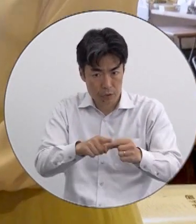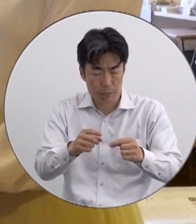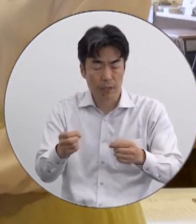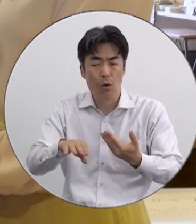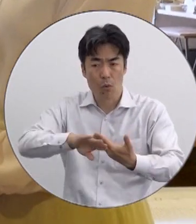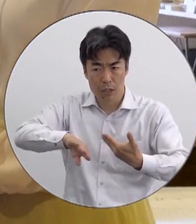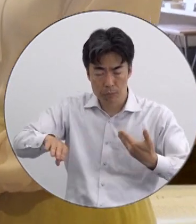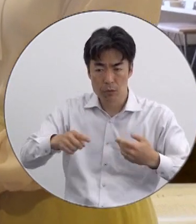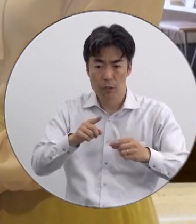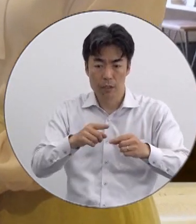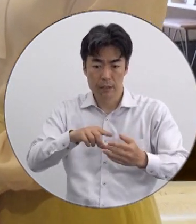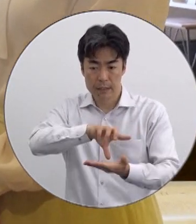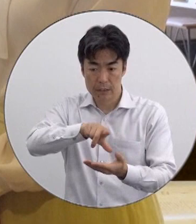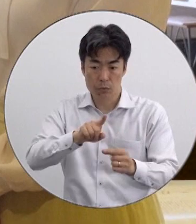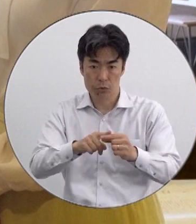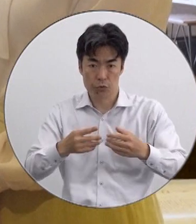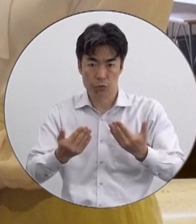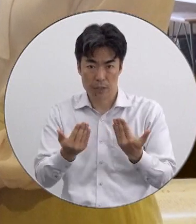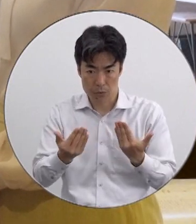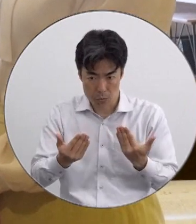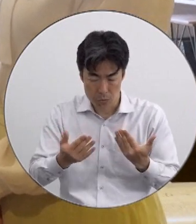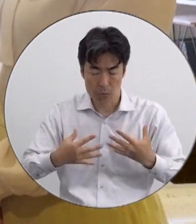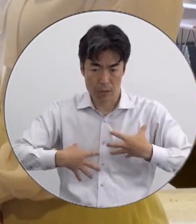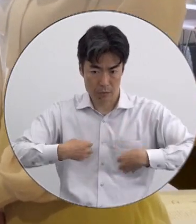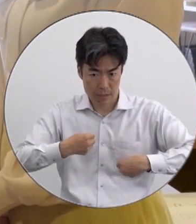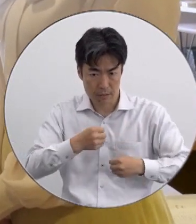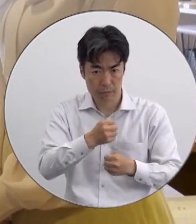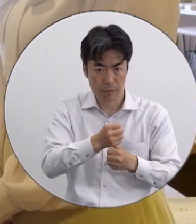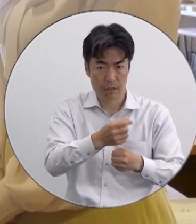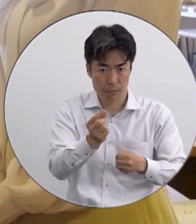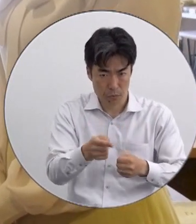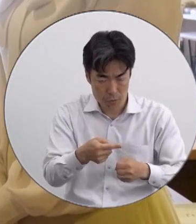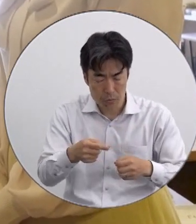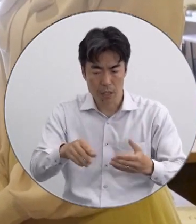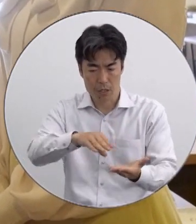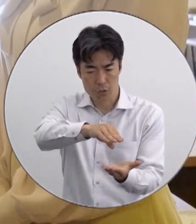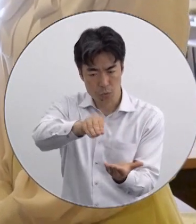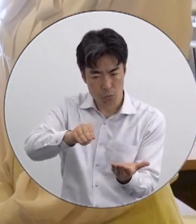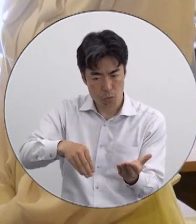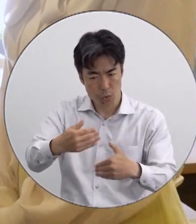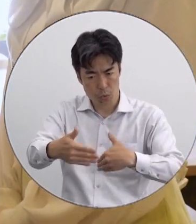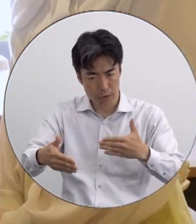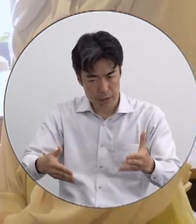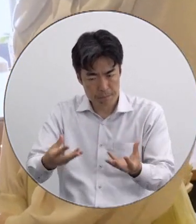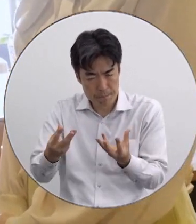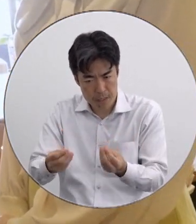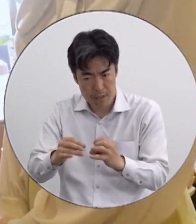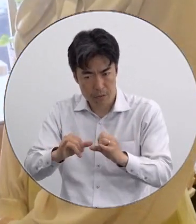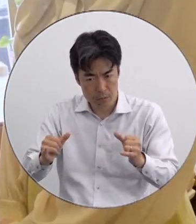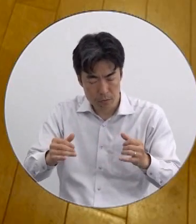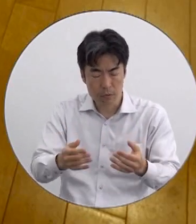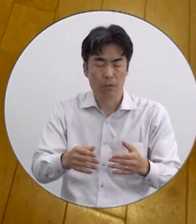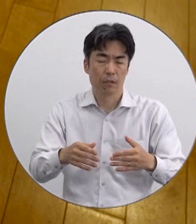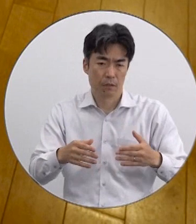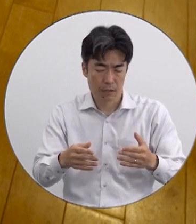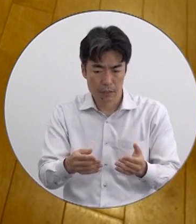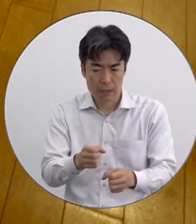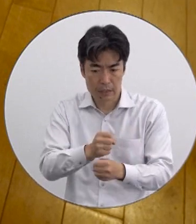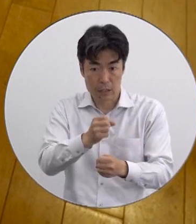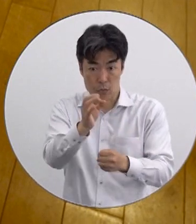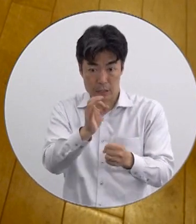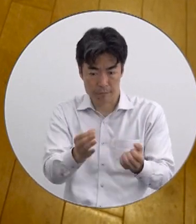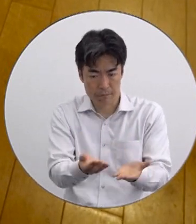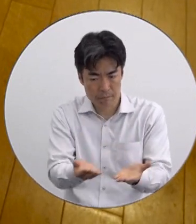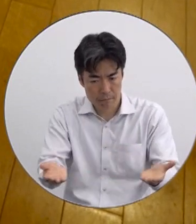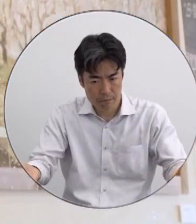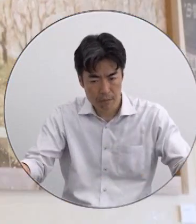品とか、あと書道教室の皆さんの作品とか、いろんな方々の展示をカフェの方でやっています。たまたま来た方が